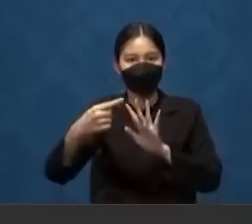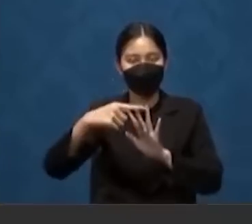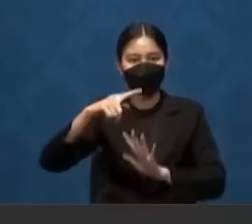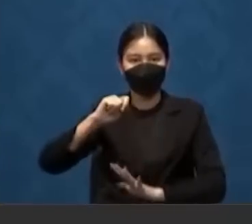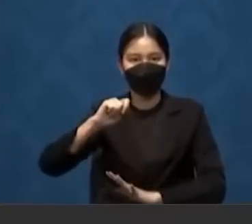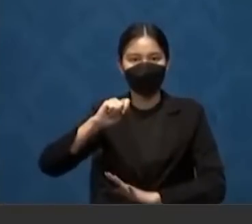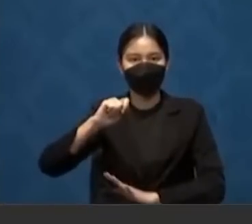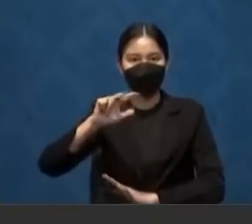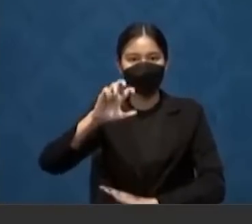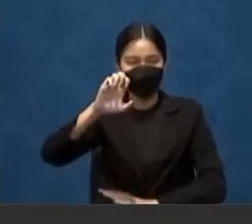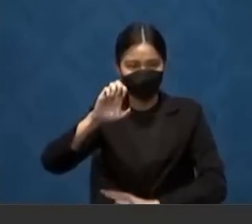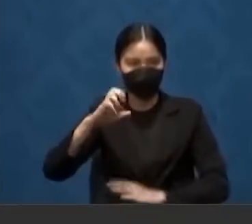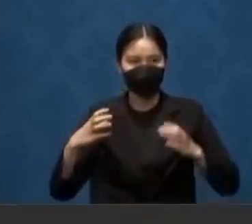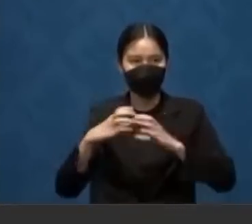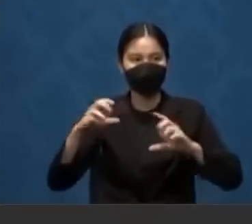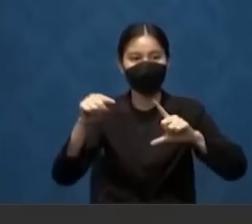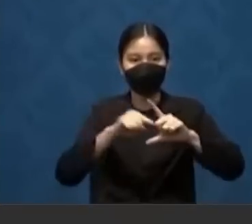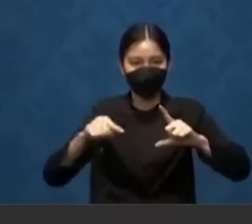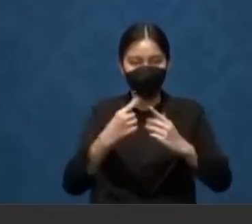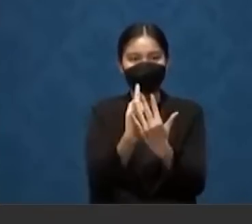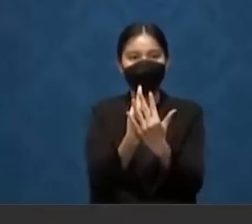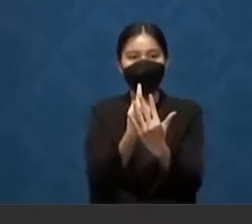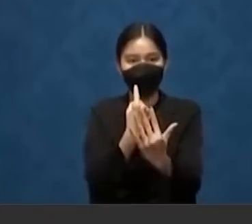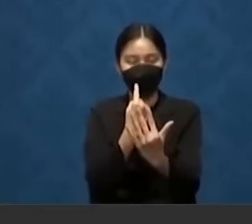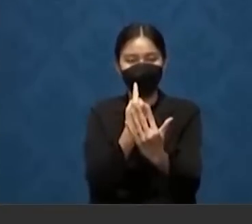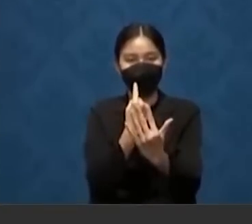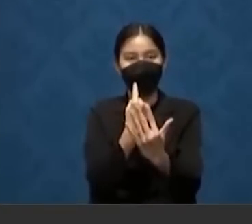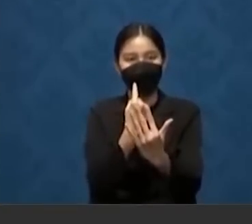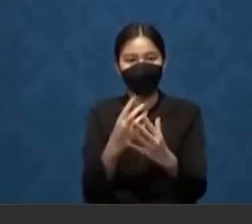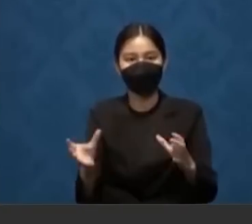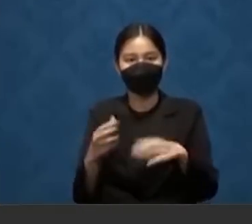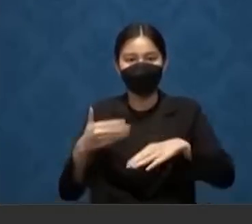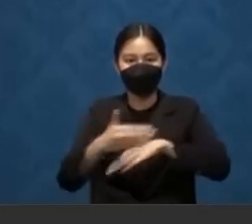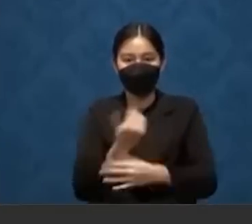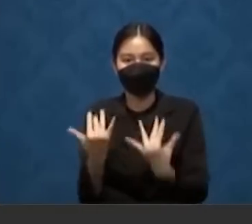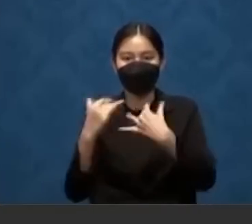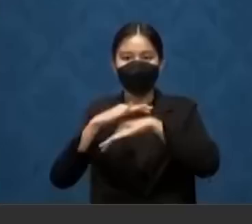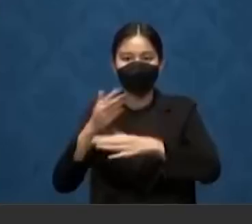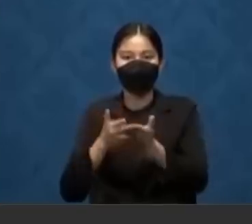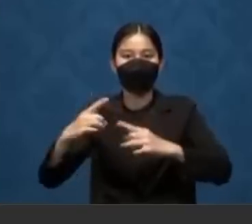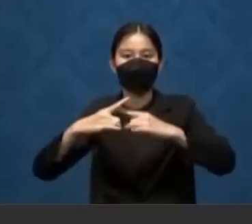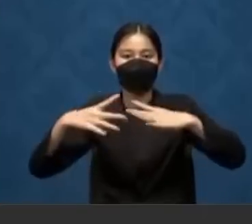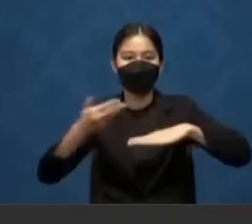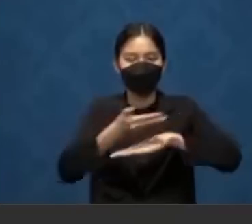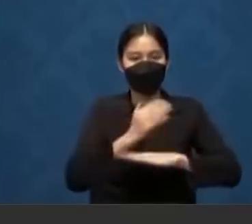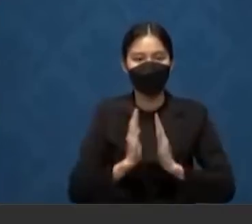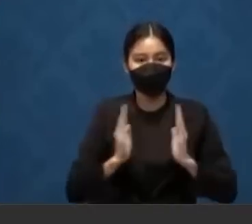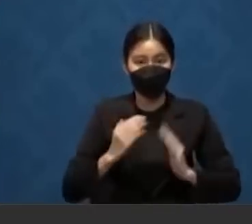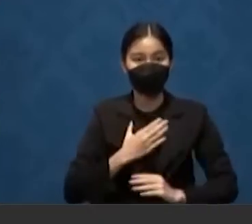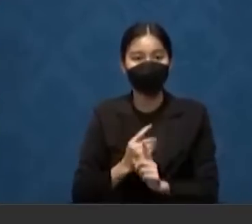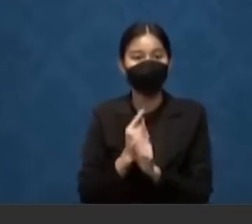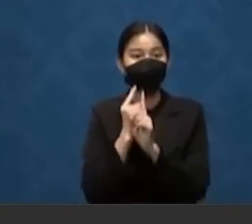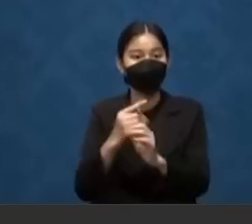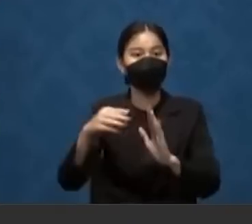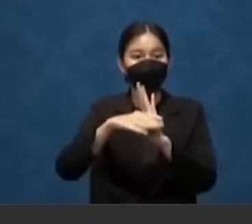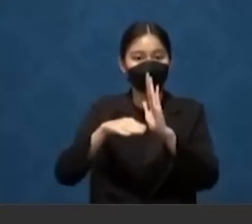เมาะใในธนะตัแท่งของพกร่วม ฝ่ายครานตขบคุท่ประทานครัผมเข้าเงินไขตามทท่